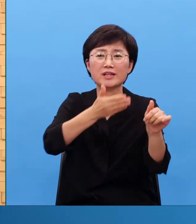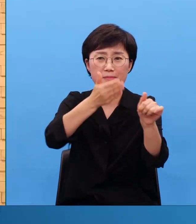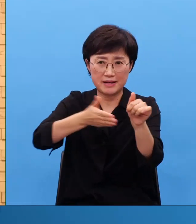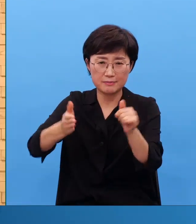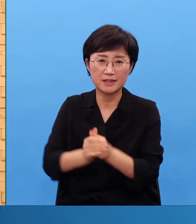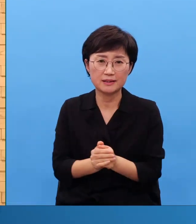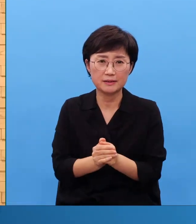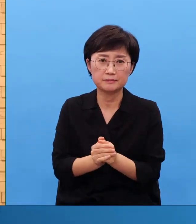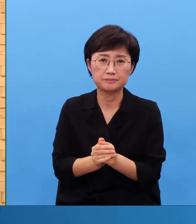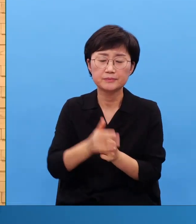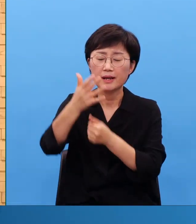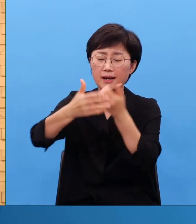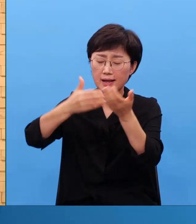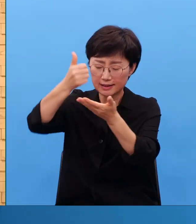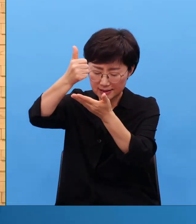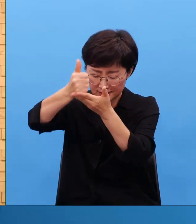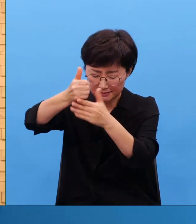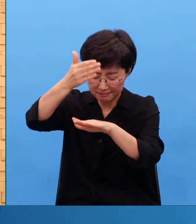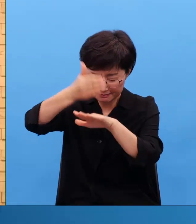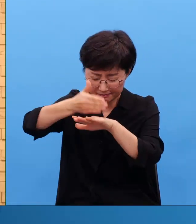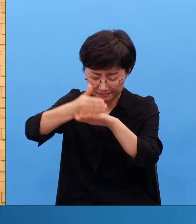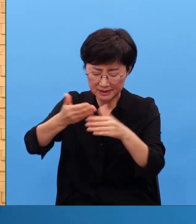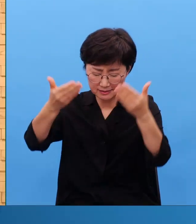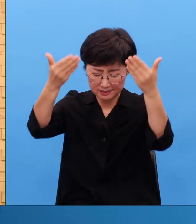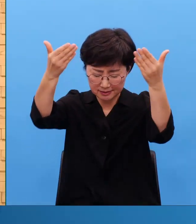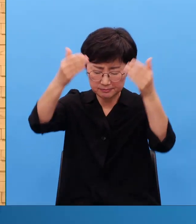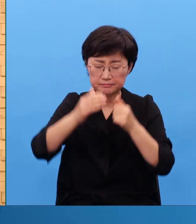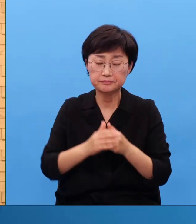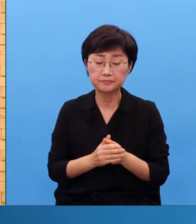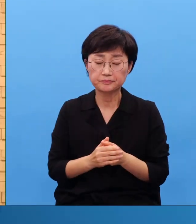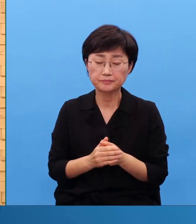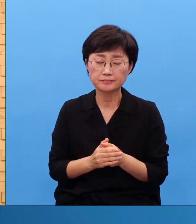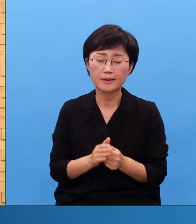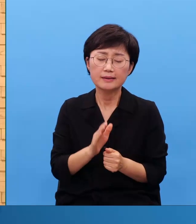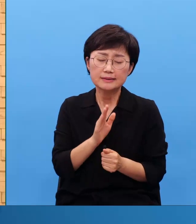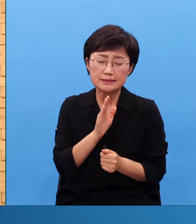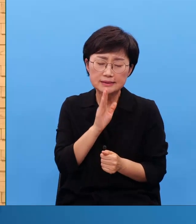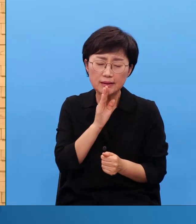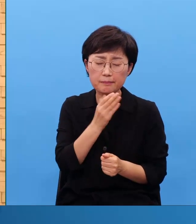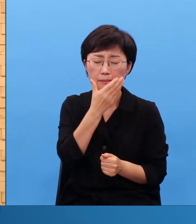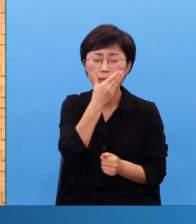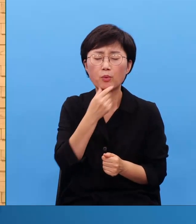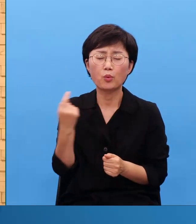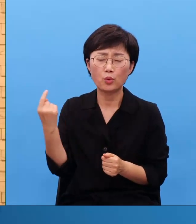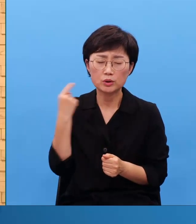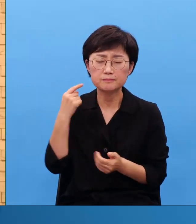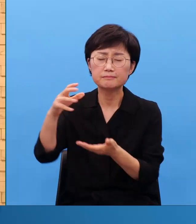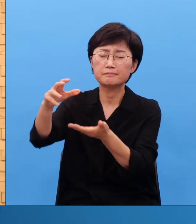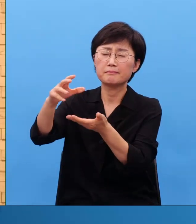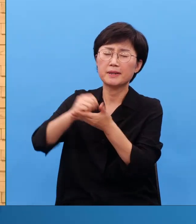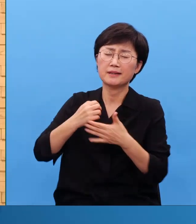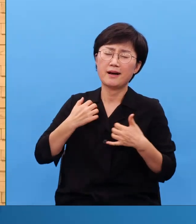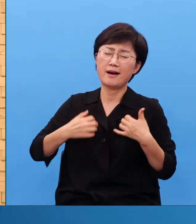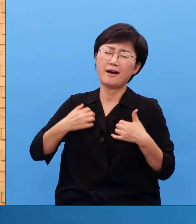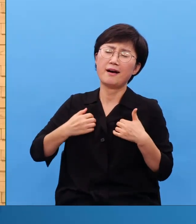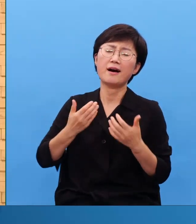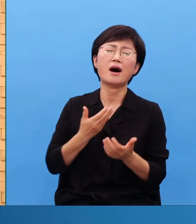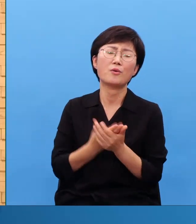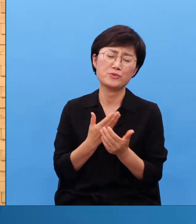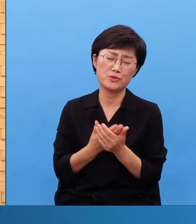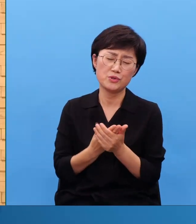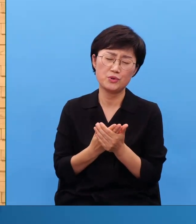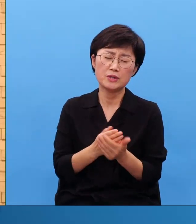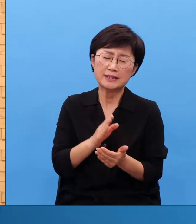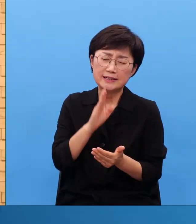start 기도하겠습니다. anew. Let's pray. 하나님께 감사드립니다. God, we give you thanks. 참된 복음 누리게 하옵소서. May we be able to enjoy this true 참된